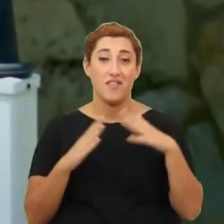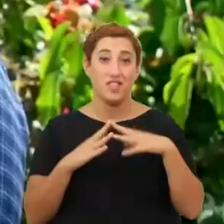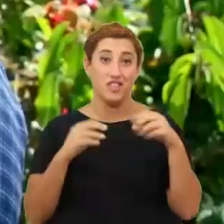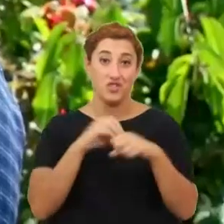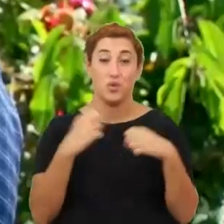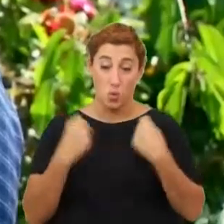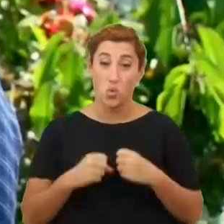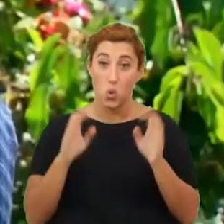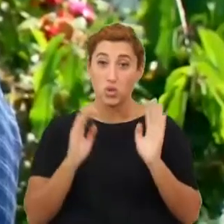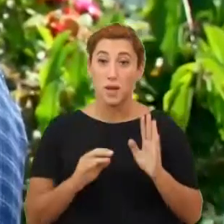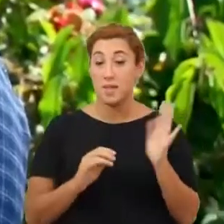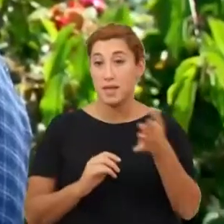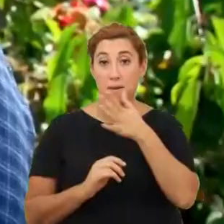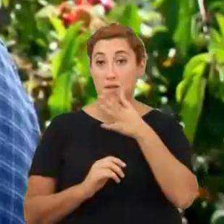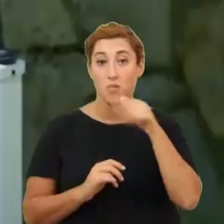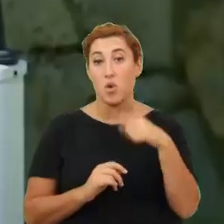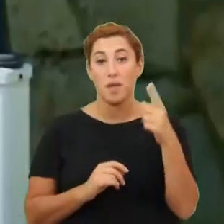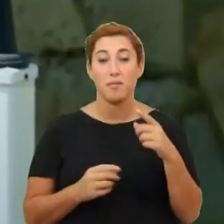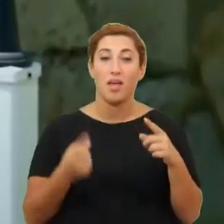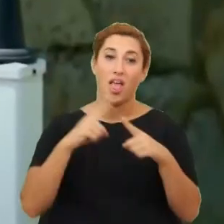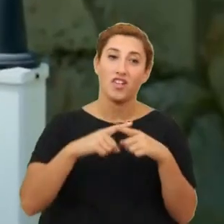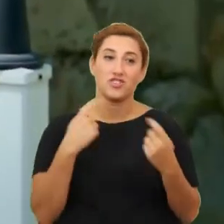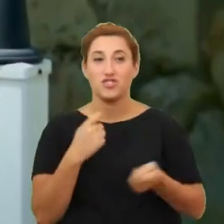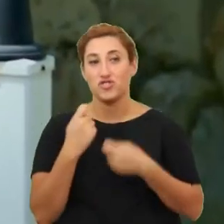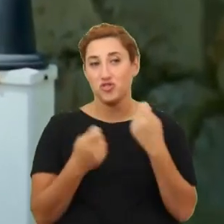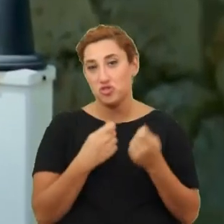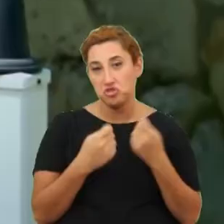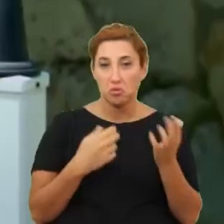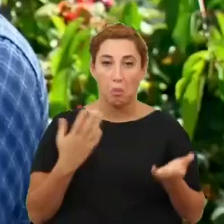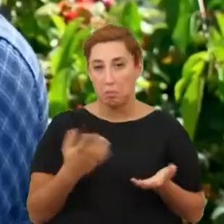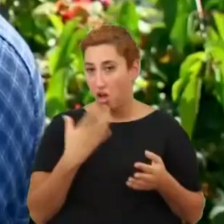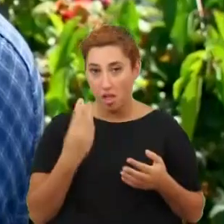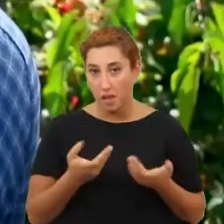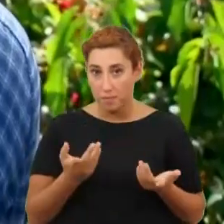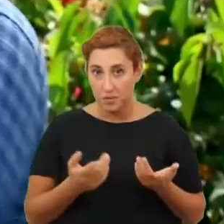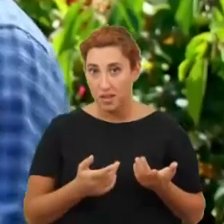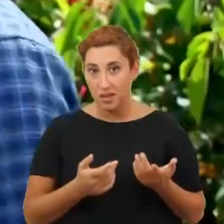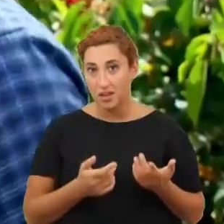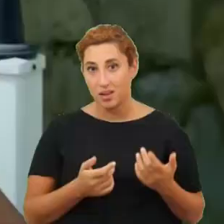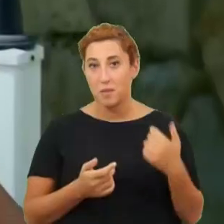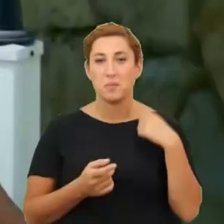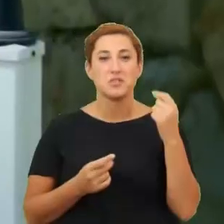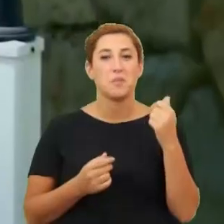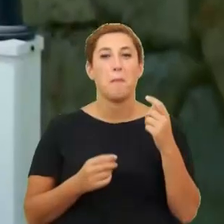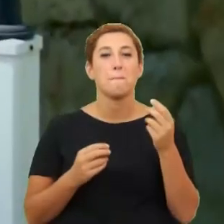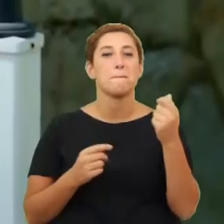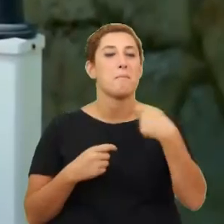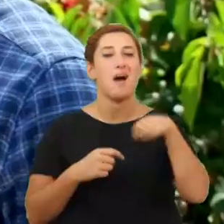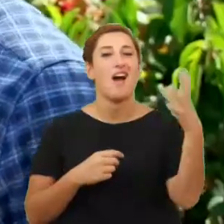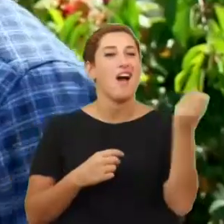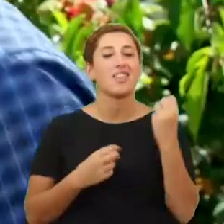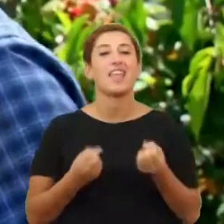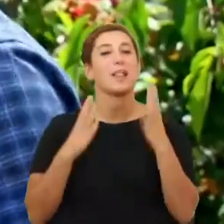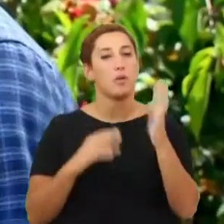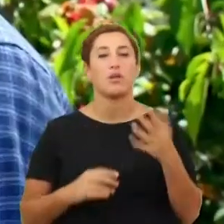ama... ...ne bileyim böyle bir ek iş falan durumları olabilir ha? Bankadan 3 kuruş alıyorsun, yetmiyor herhalde.